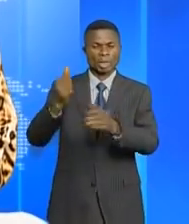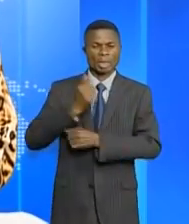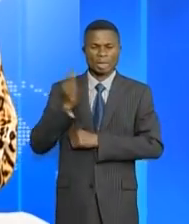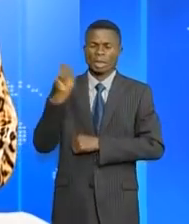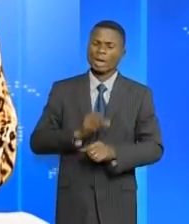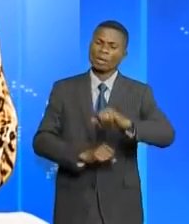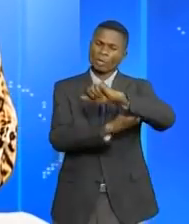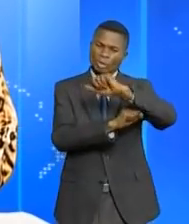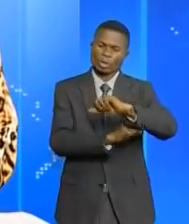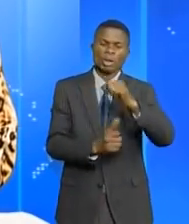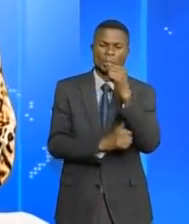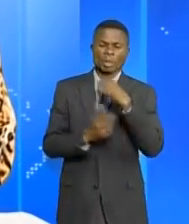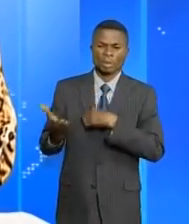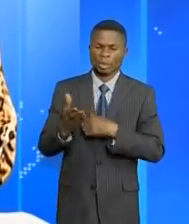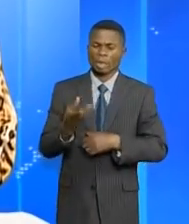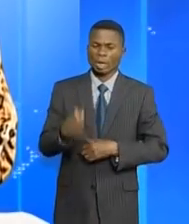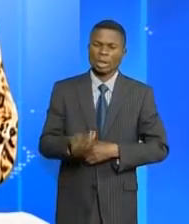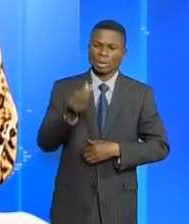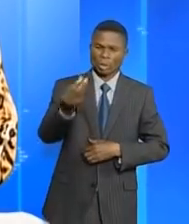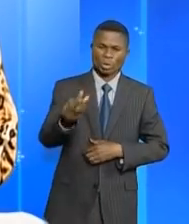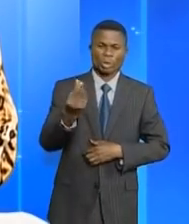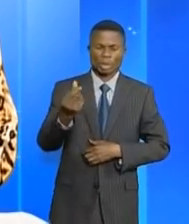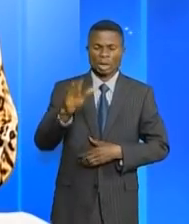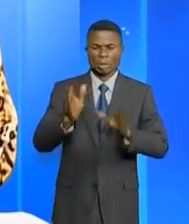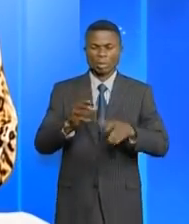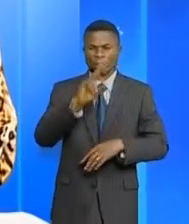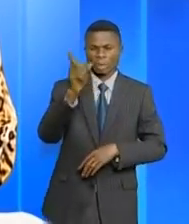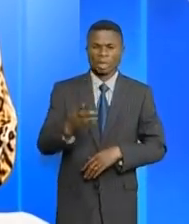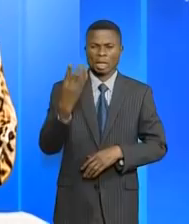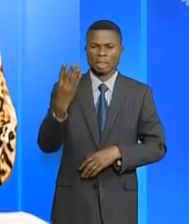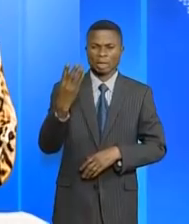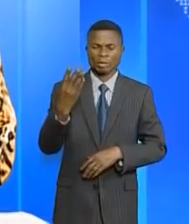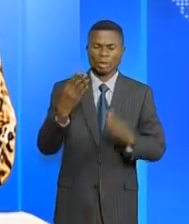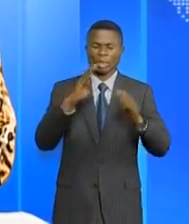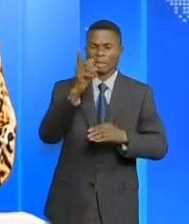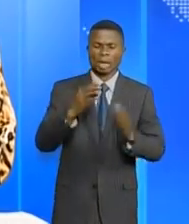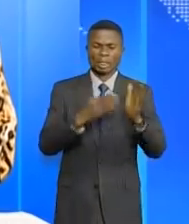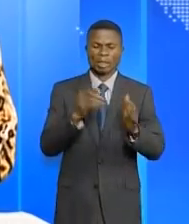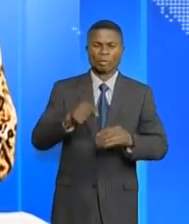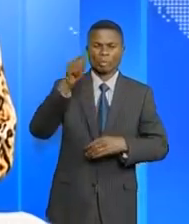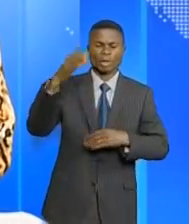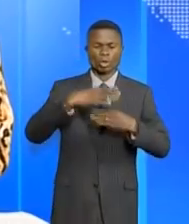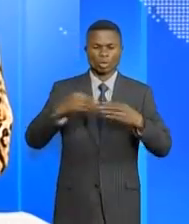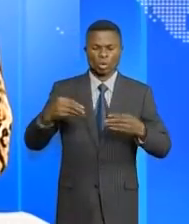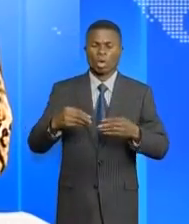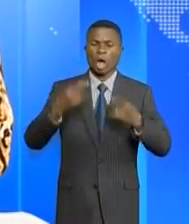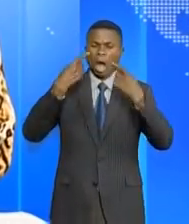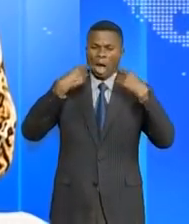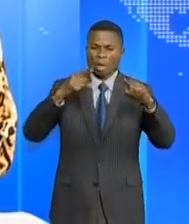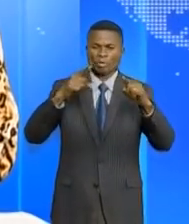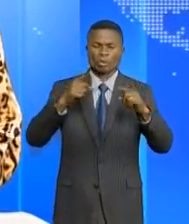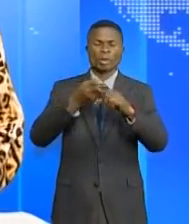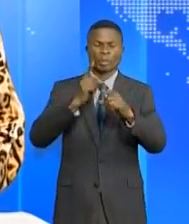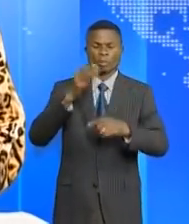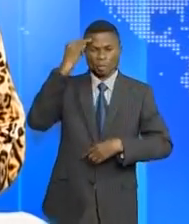leur secours avec un appui financier à la hauteur de 39 millions de dollars. L'annonce a été faite au ministre